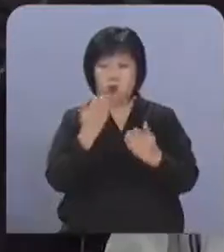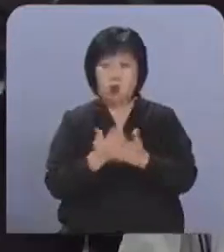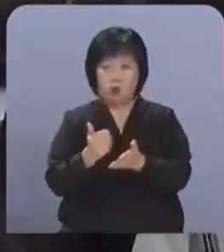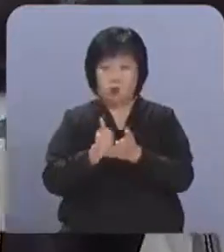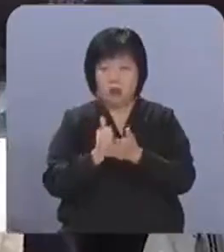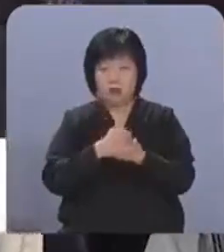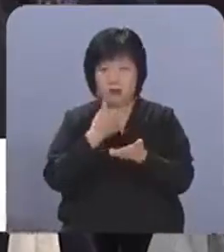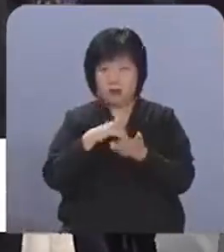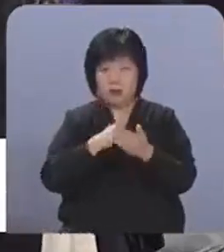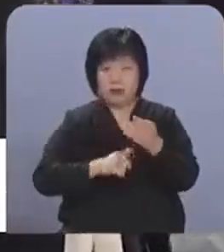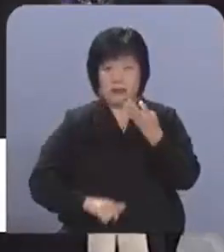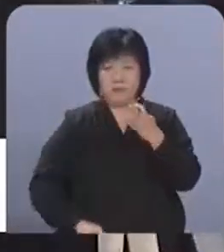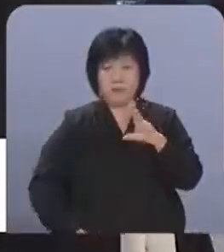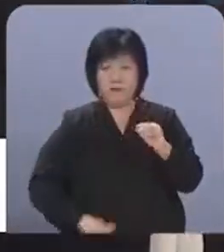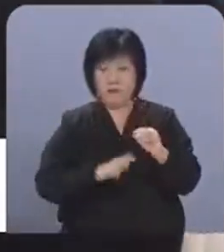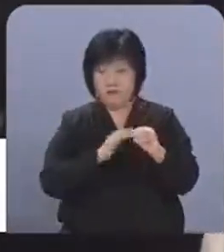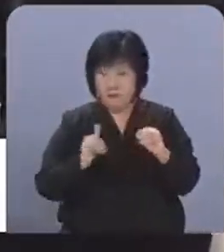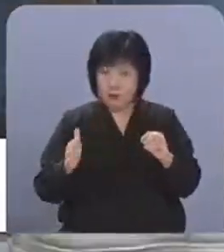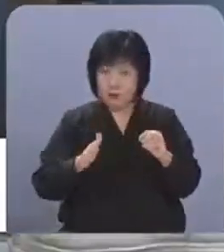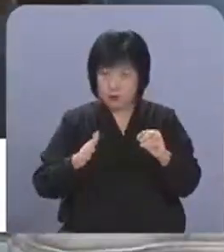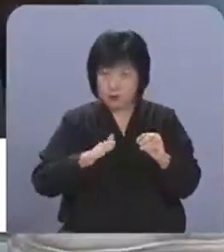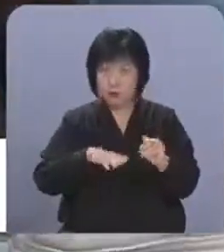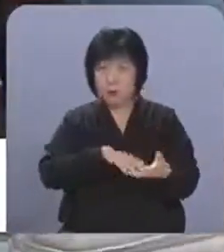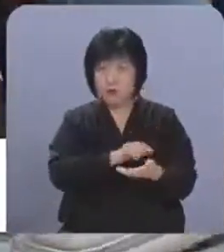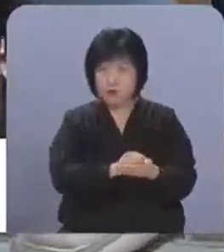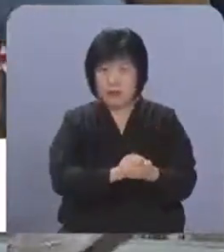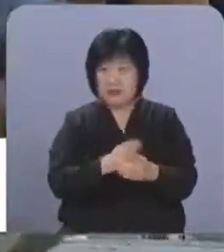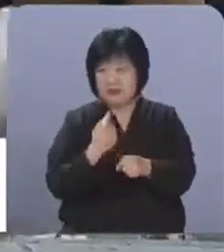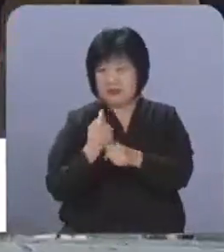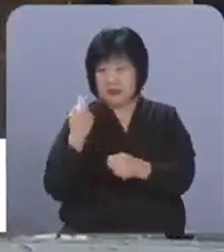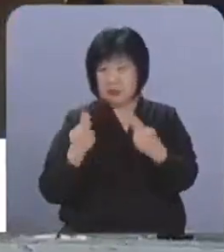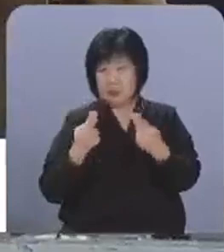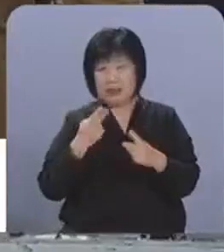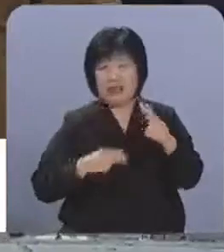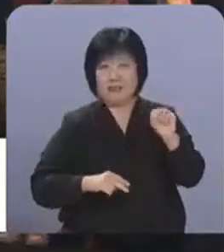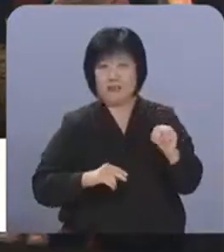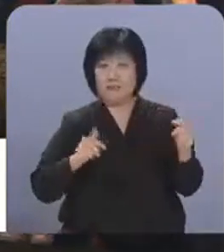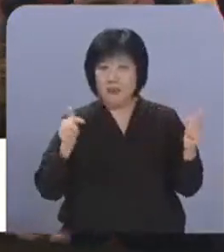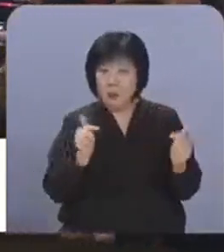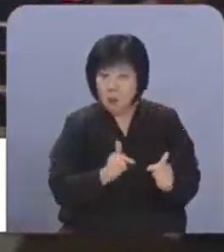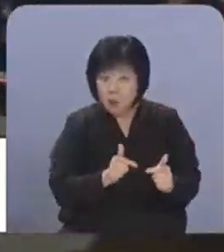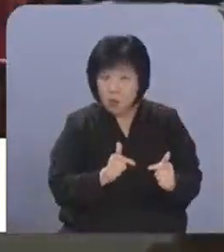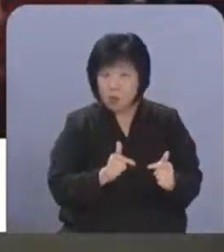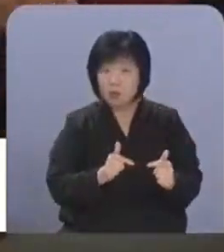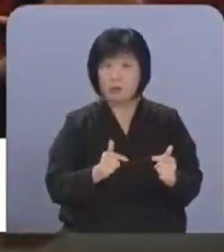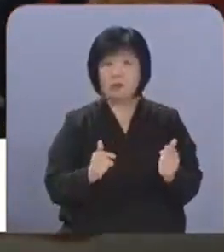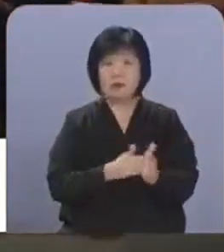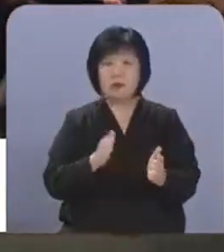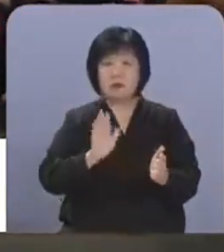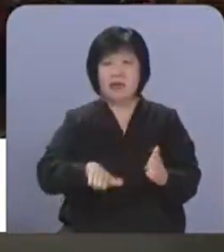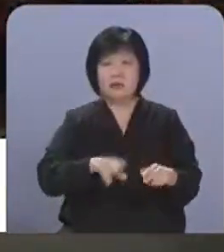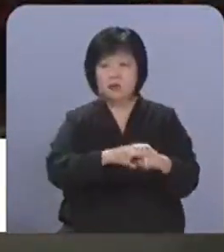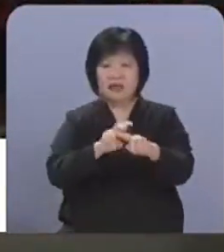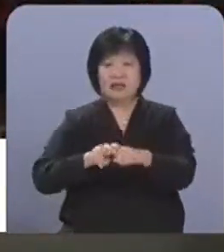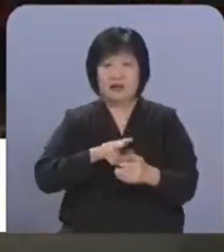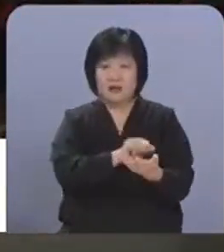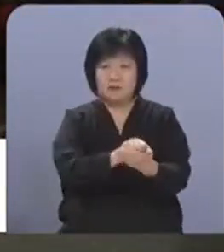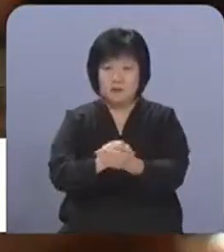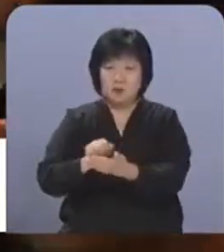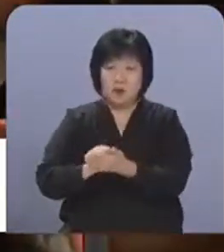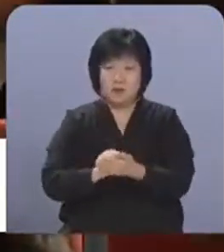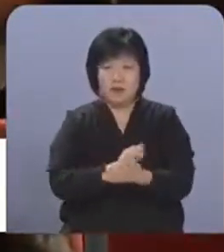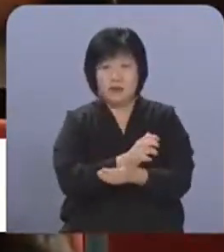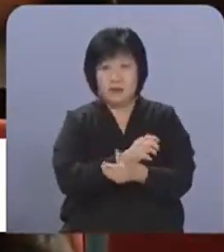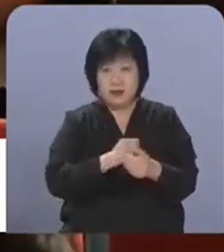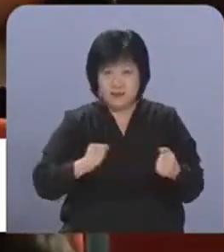수는 14만여 명으로 집계돼 지난해보다 2만 명가량 감소했지만 좌석 점유율은 82%로